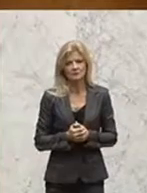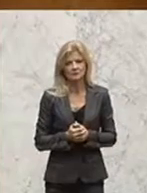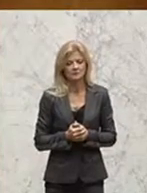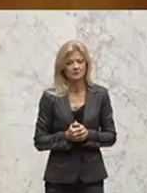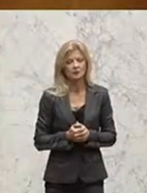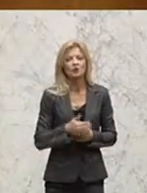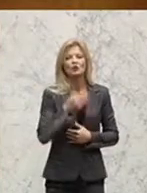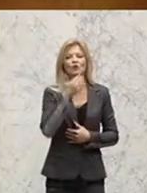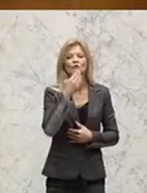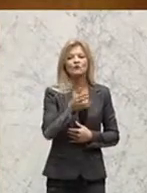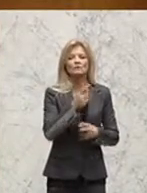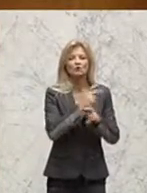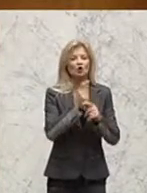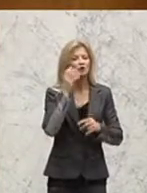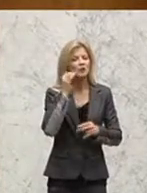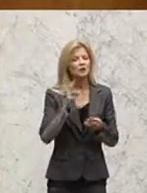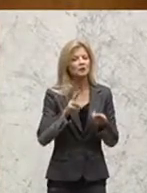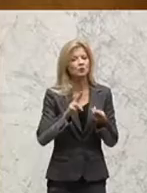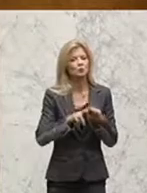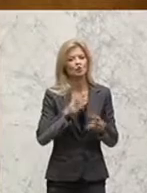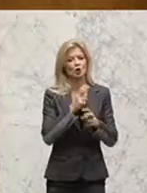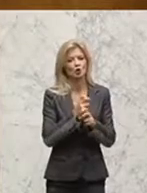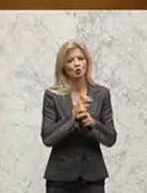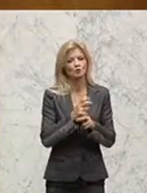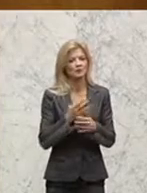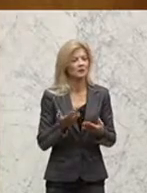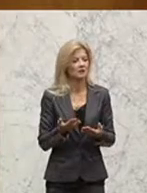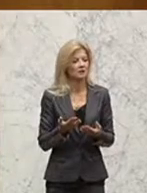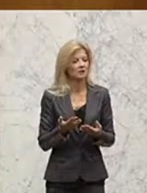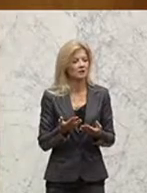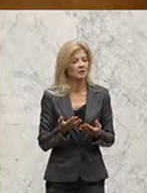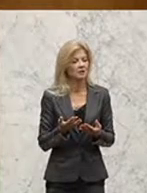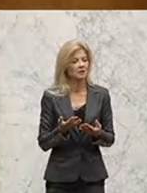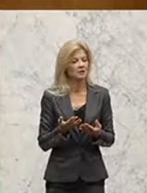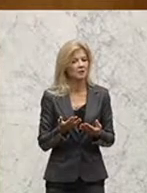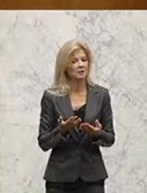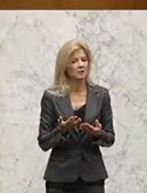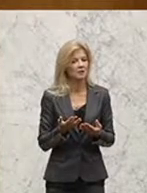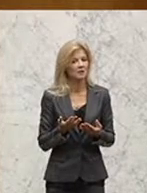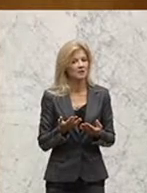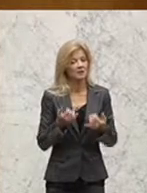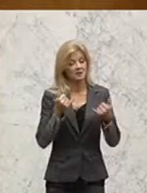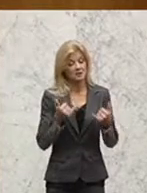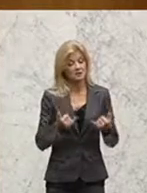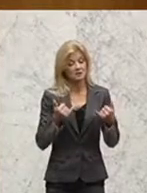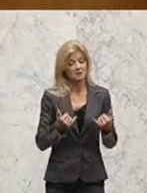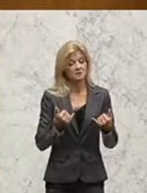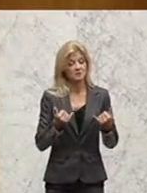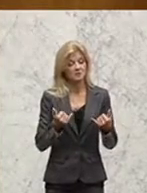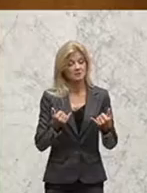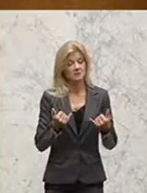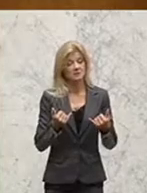50 Österreicherinnen und Österreicher befinden sich nach den Informationen, nach meinen Informationen derzeit